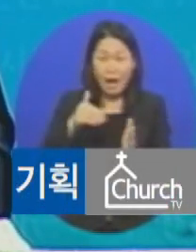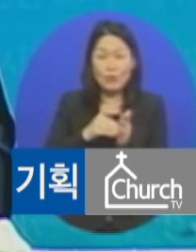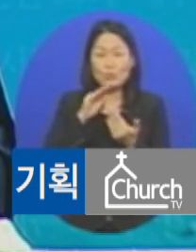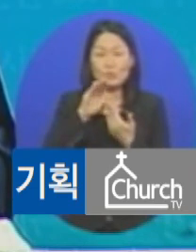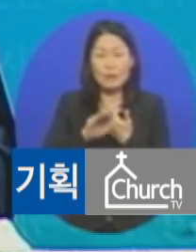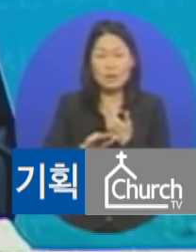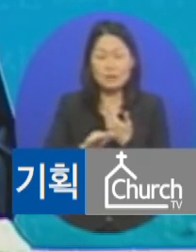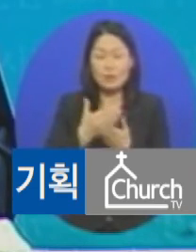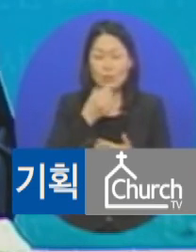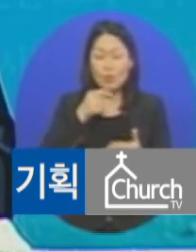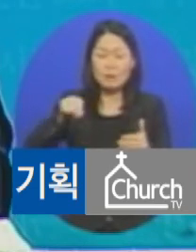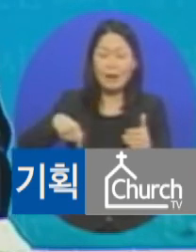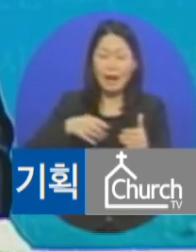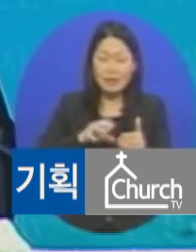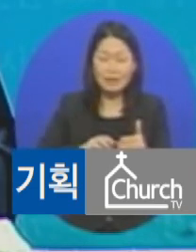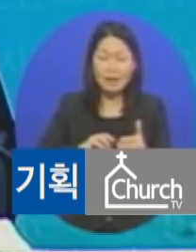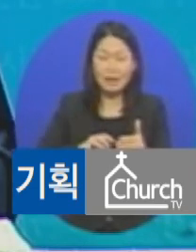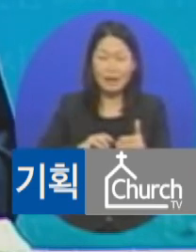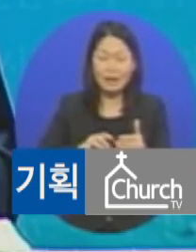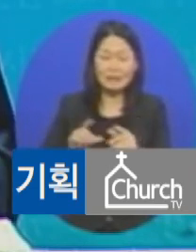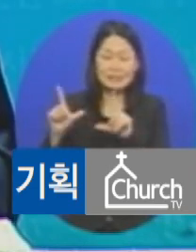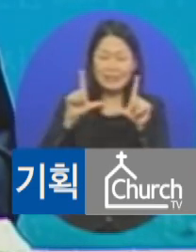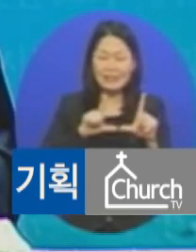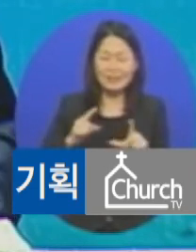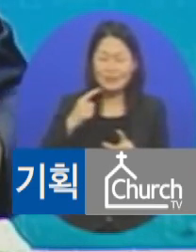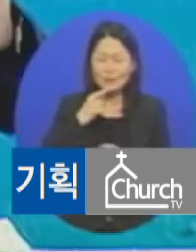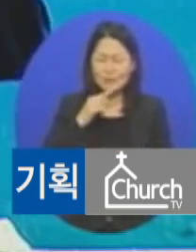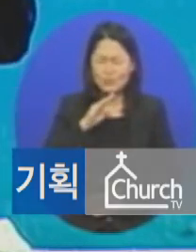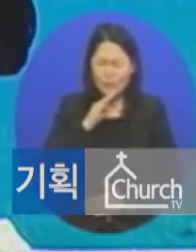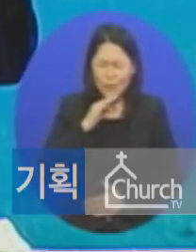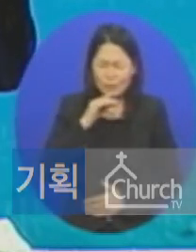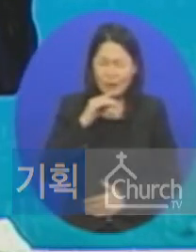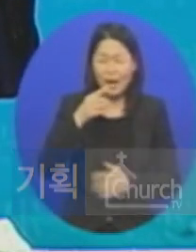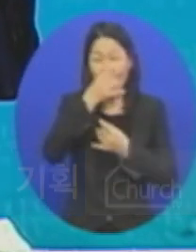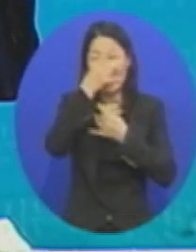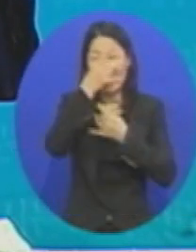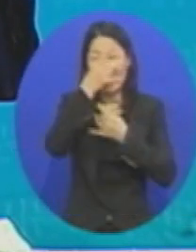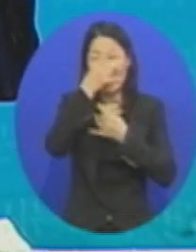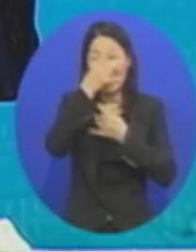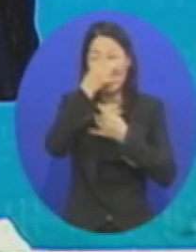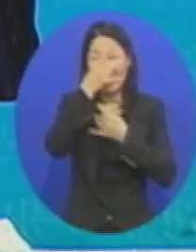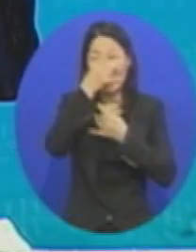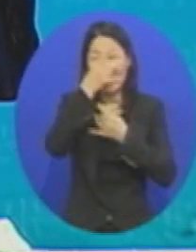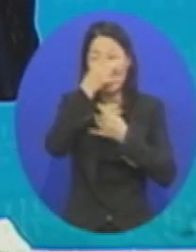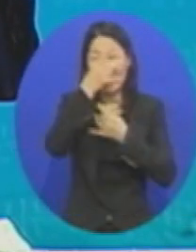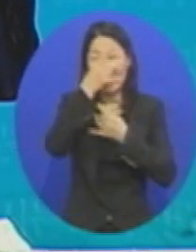그러면 그 복음 안에 산다는게 황홀 해요 여러분도 그렇게 되기를 축복합니다